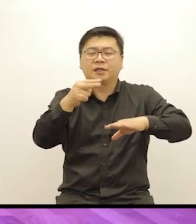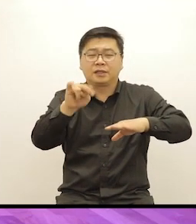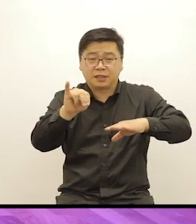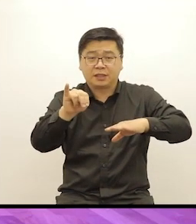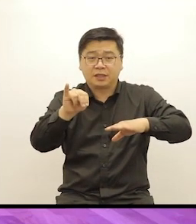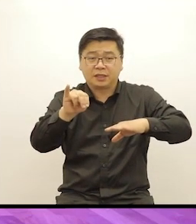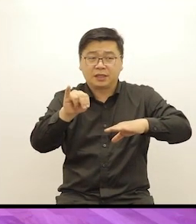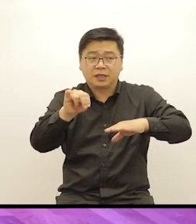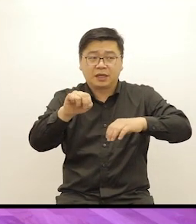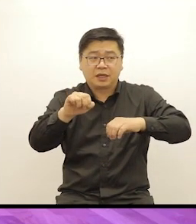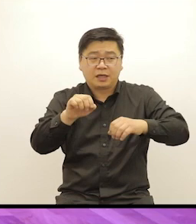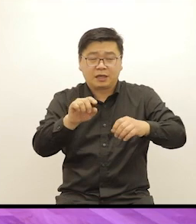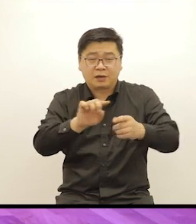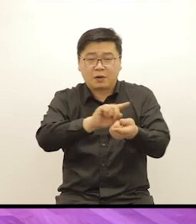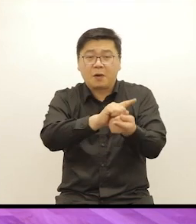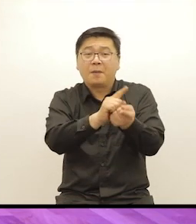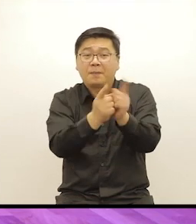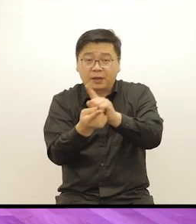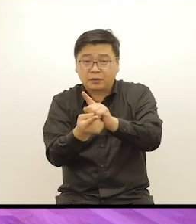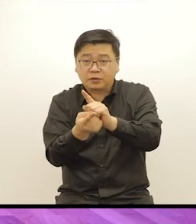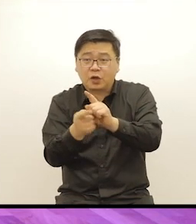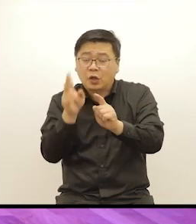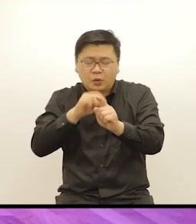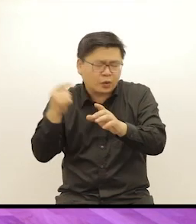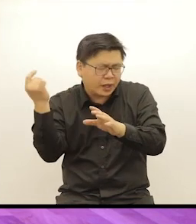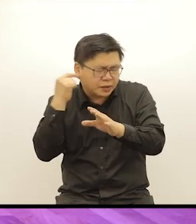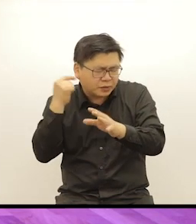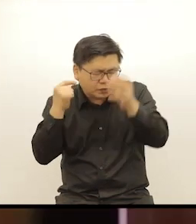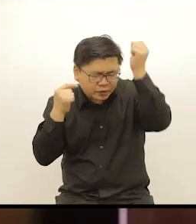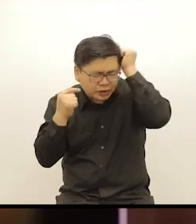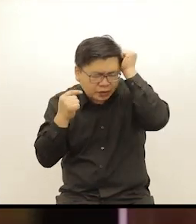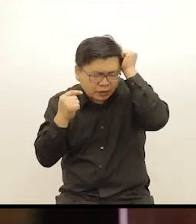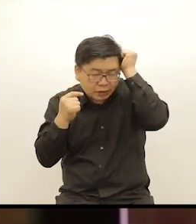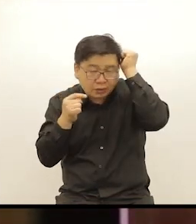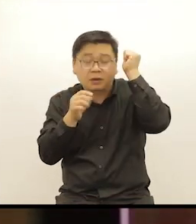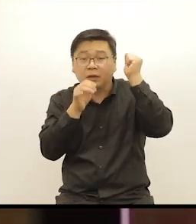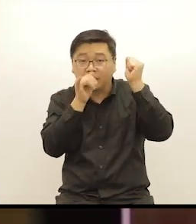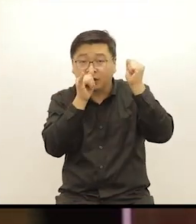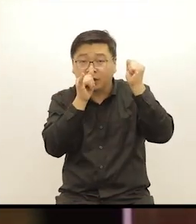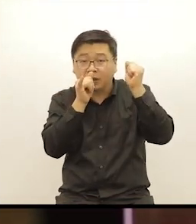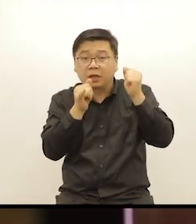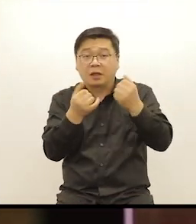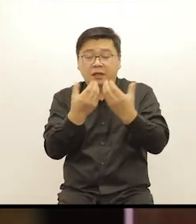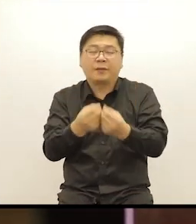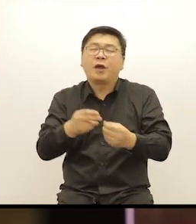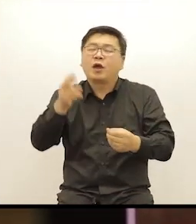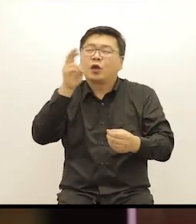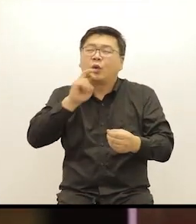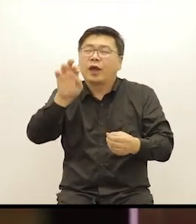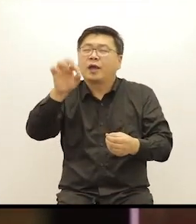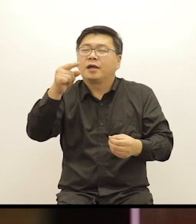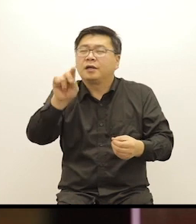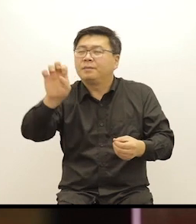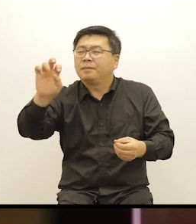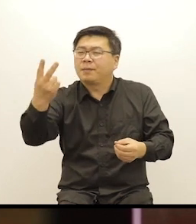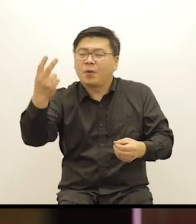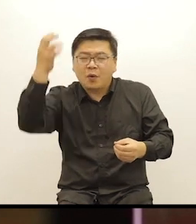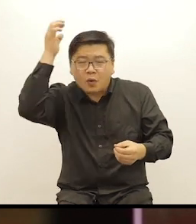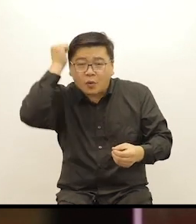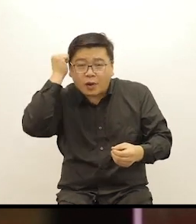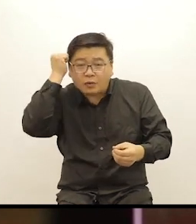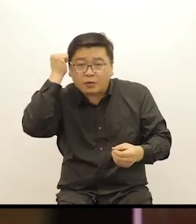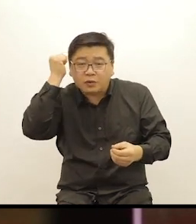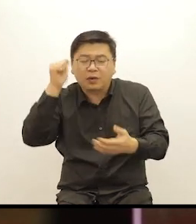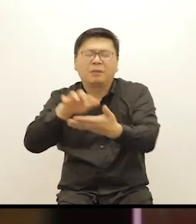그 작업을 해서 음원으로 해서 듣고 외우게 하면 어차피 이제 음표 악보 보는 거 점자 악보